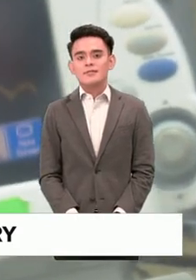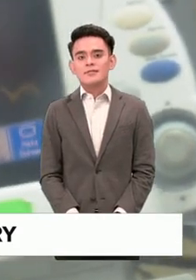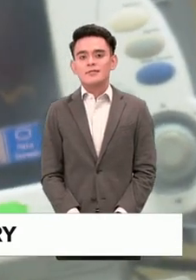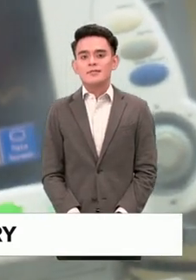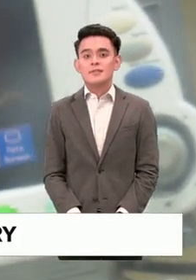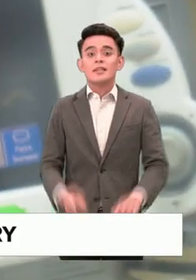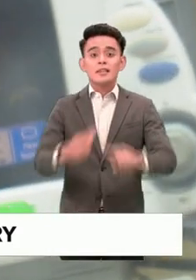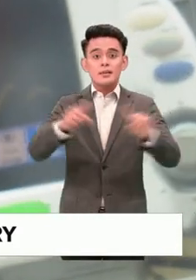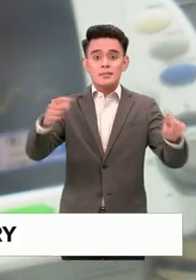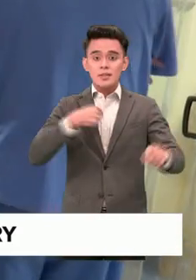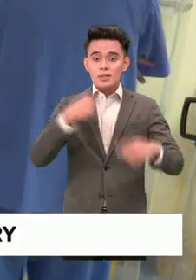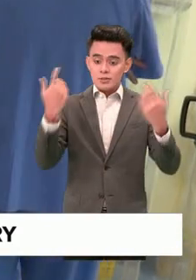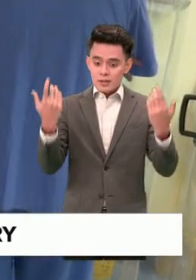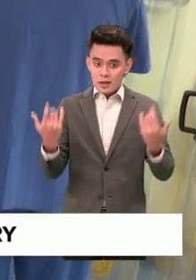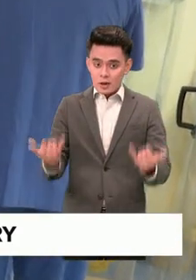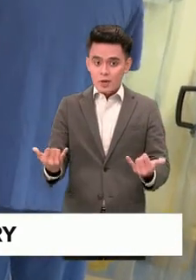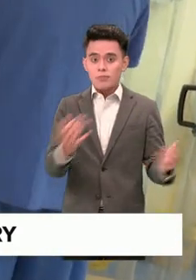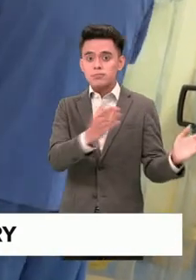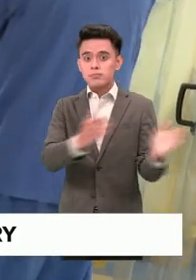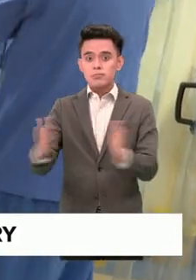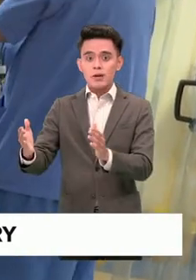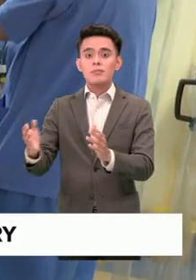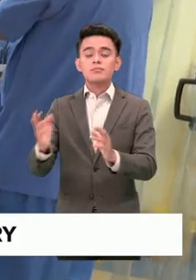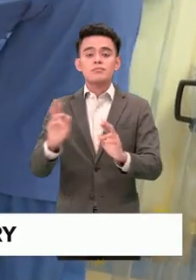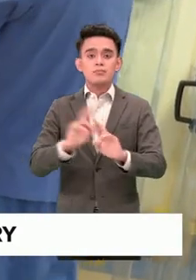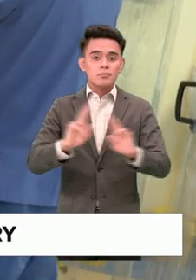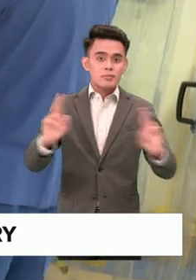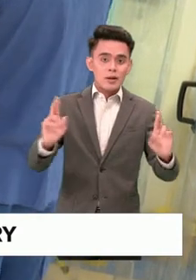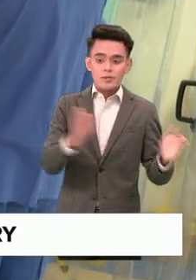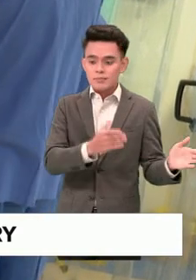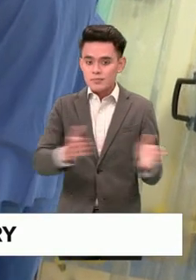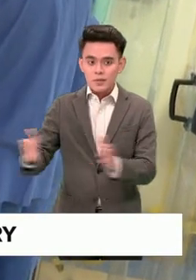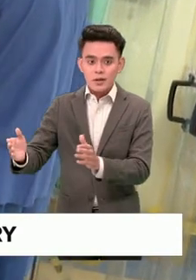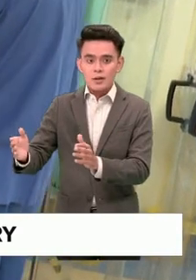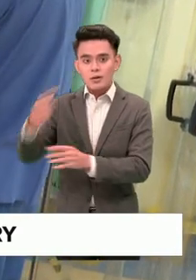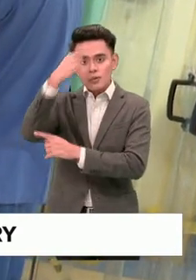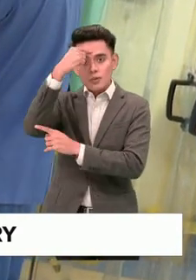tapi saya tinggal sebagai kunci kesehatan saya tinggal